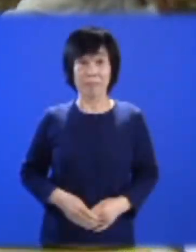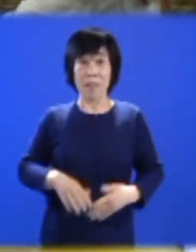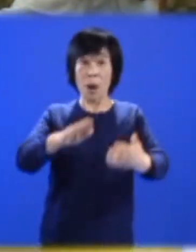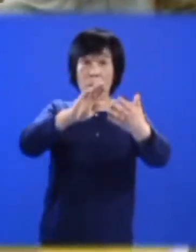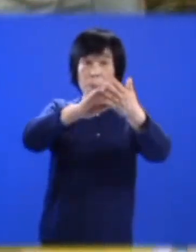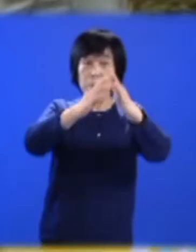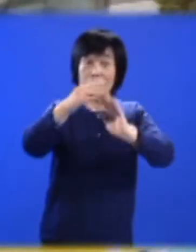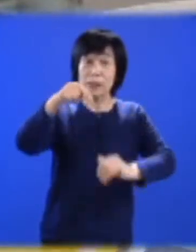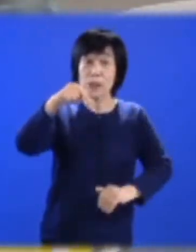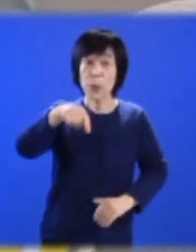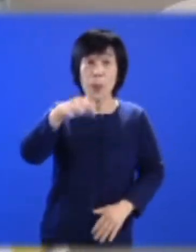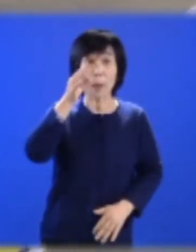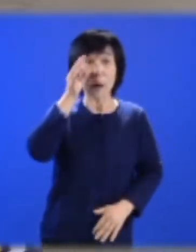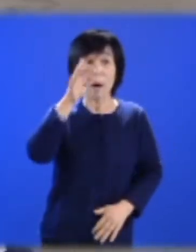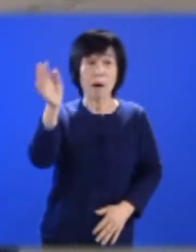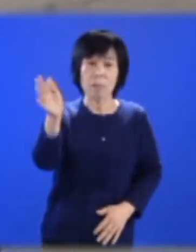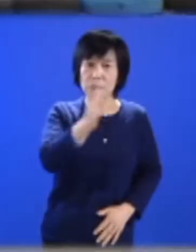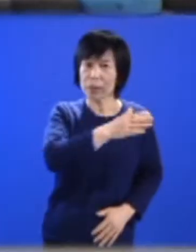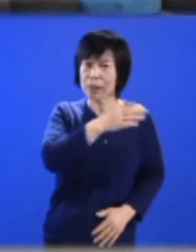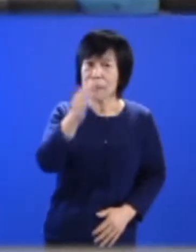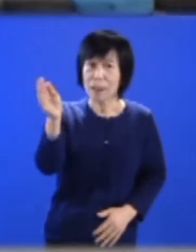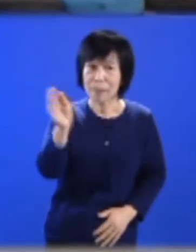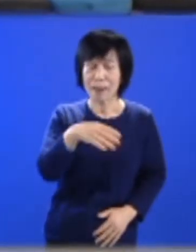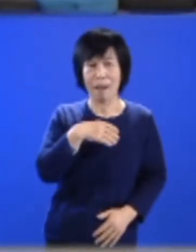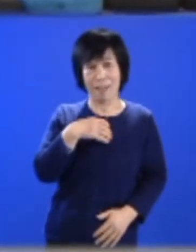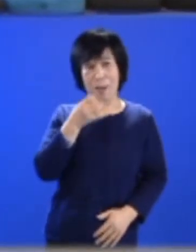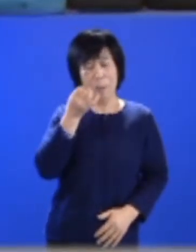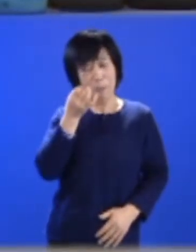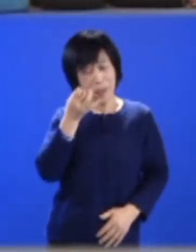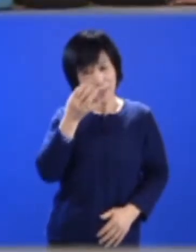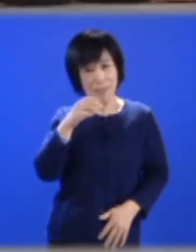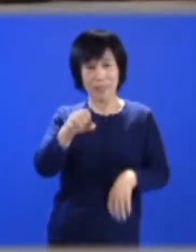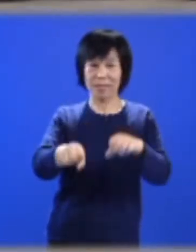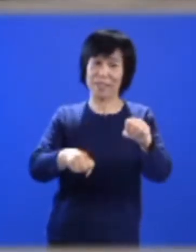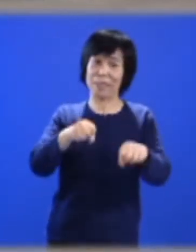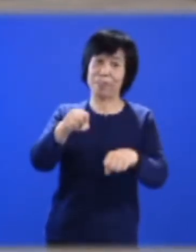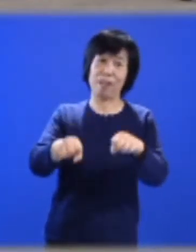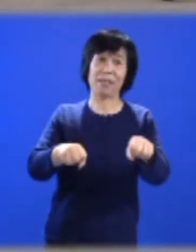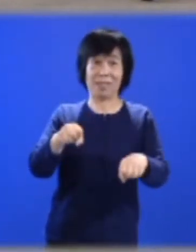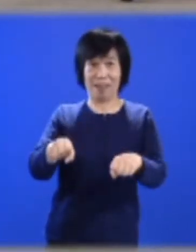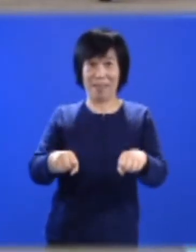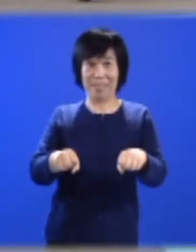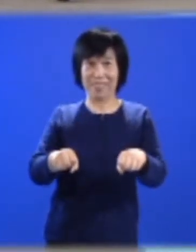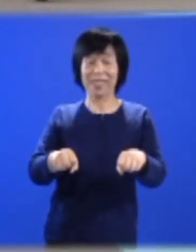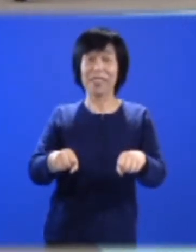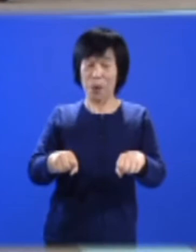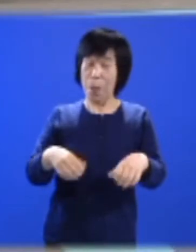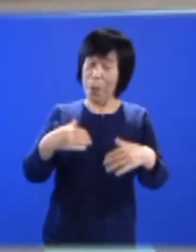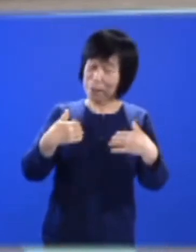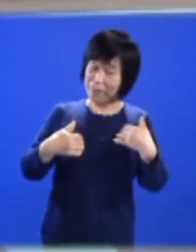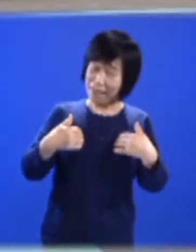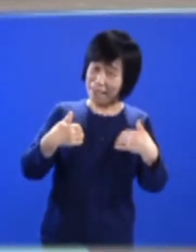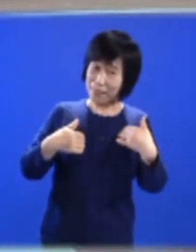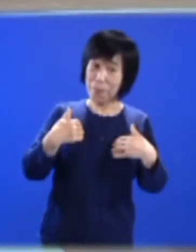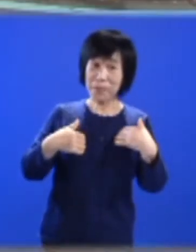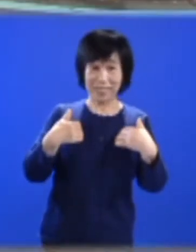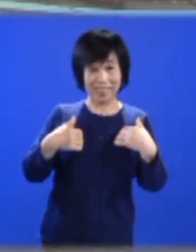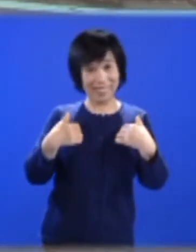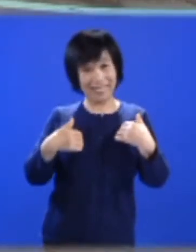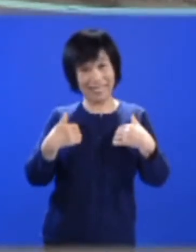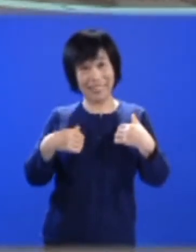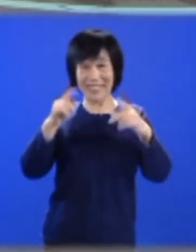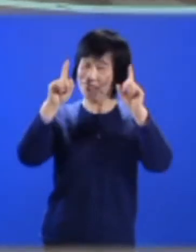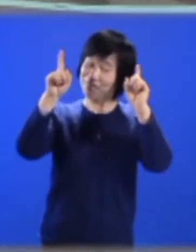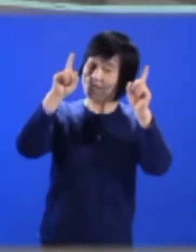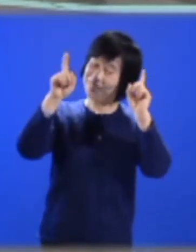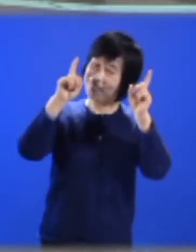街中では絶対に見られない変わり種自転車、あまりにも楽しすぎて夢中で遊